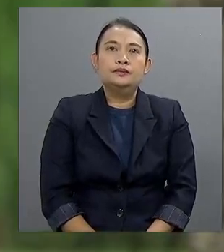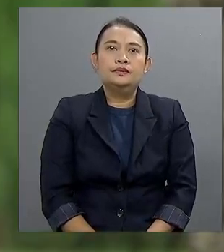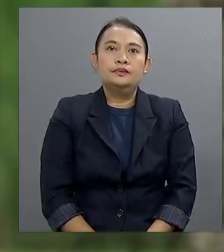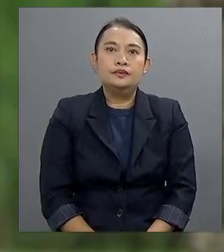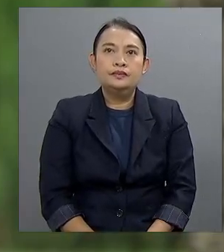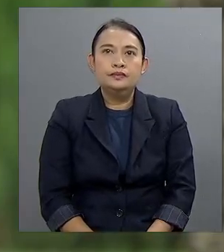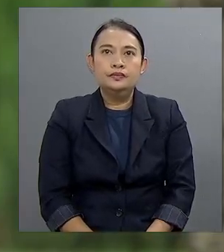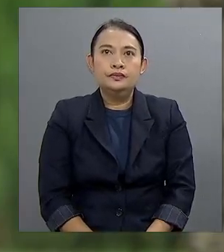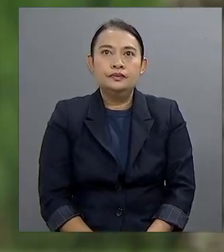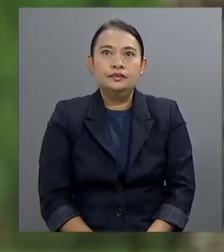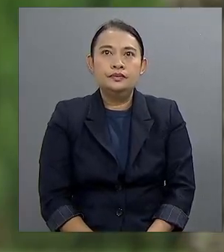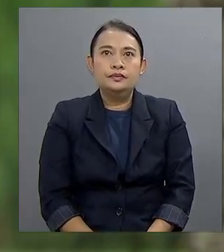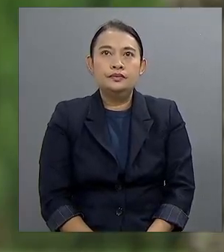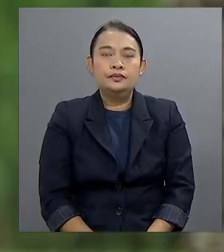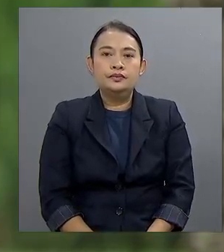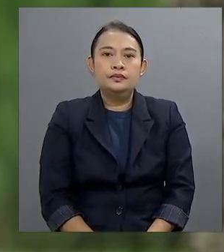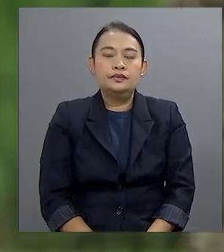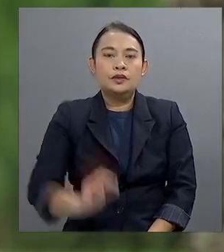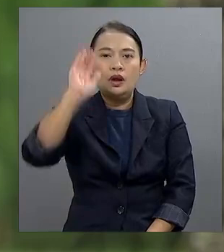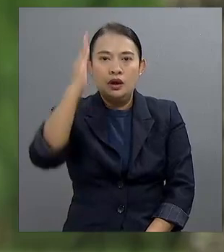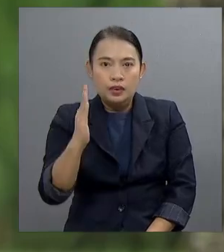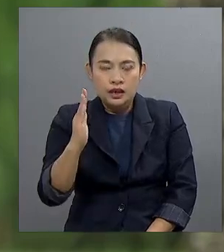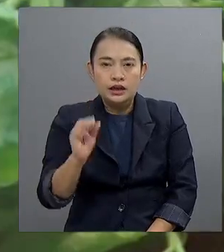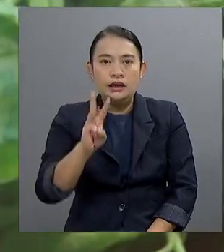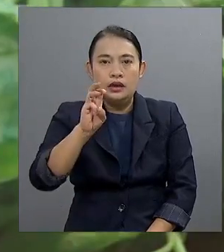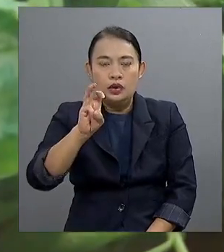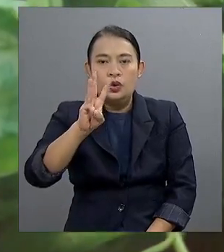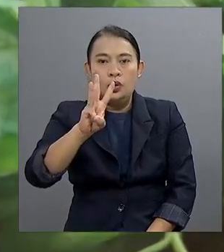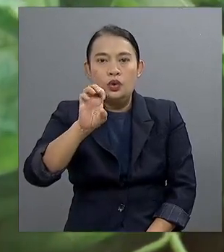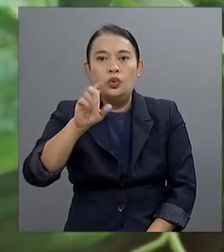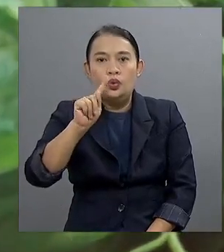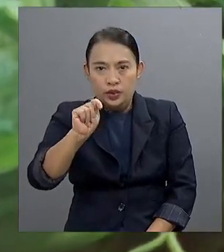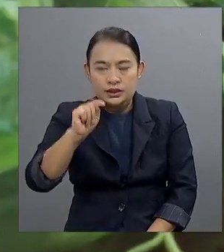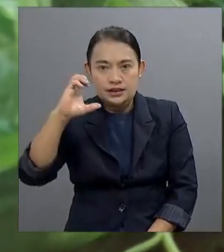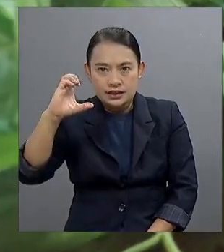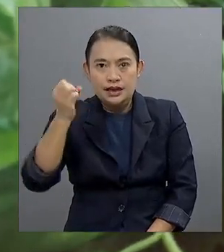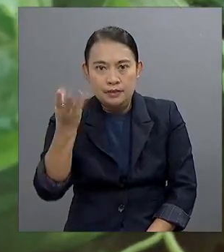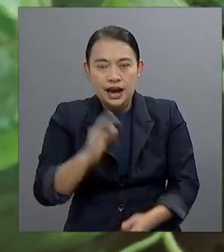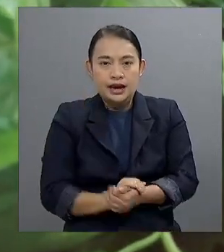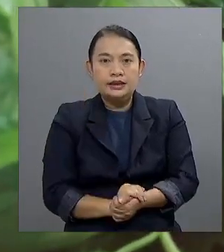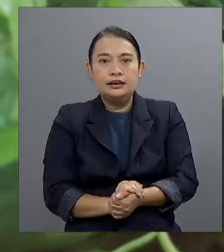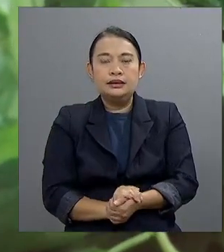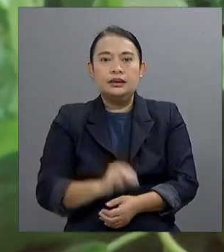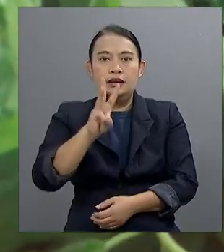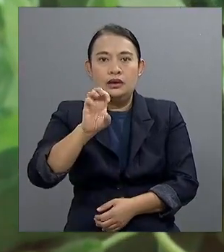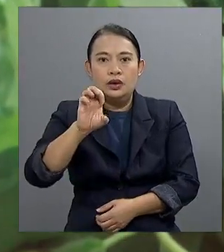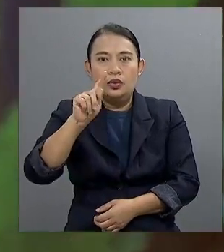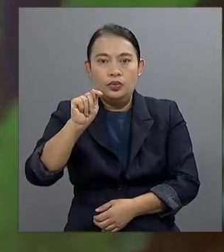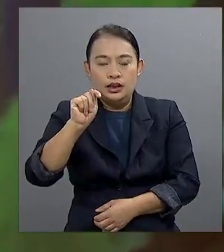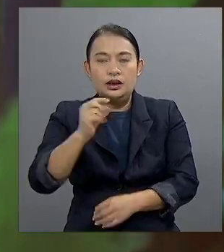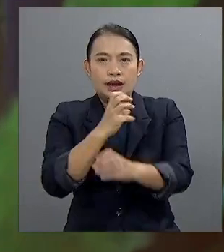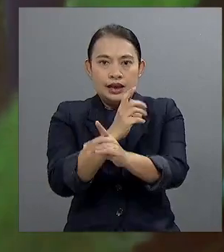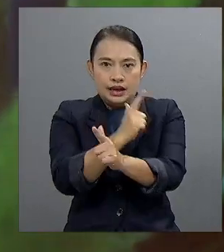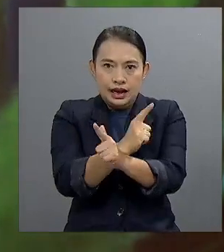เขามีธาตุเหล็กเยอะมีวิตามินซีเยอะแล้วก็มีโปรตีนเยอะนะคะใบกะเพราสดๆ100กรัมมีโปรตีนถึง4กรัมค่ะ